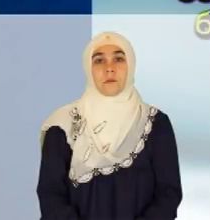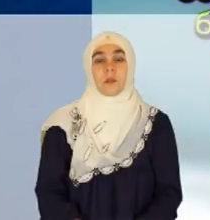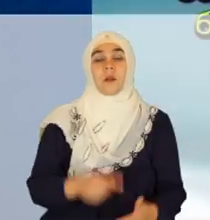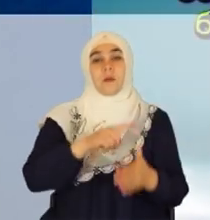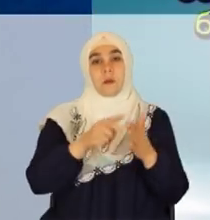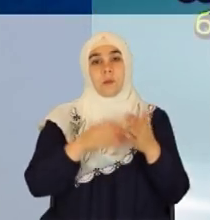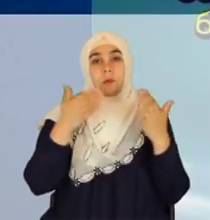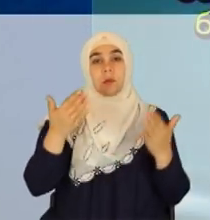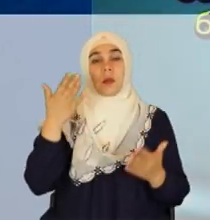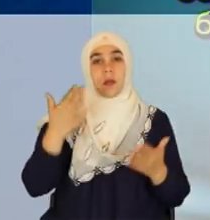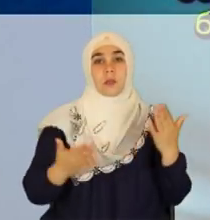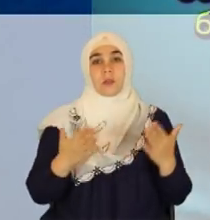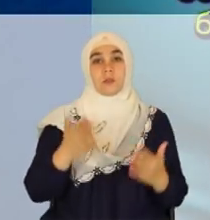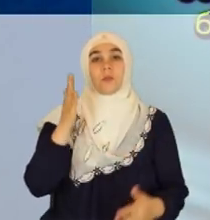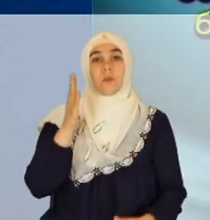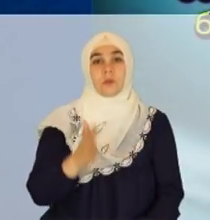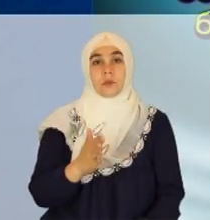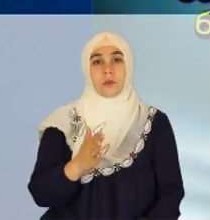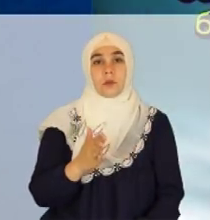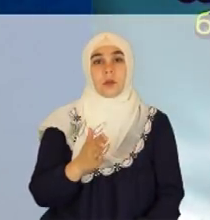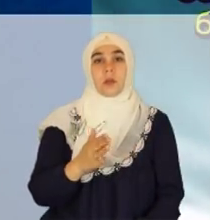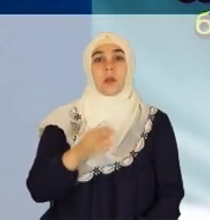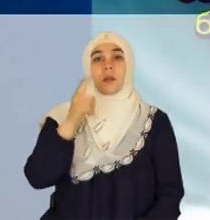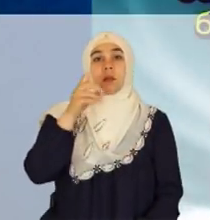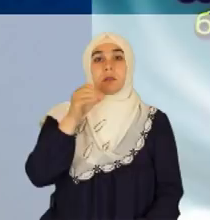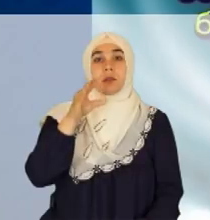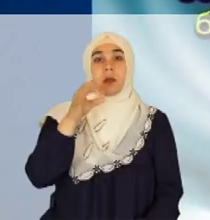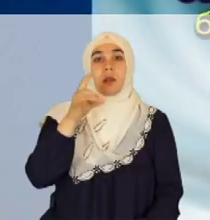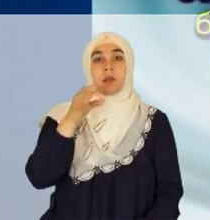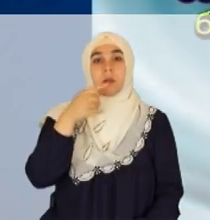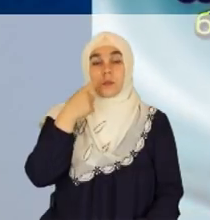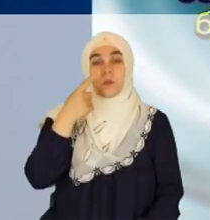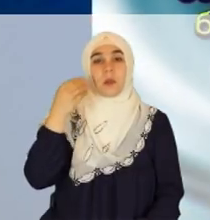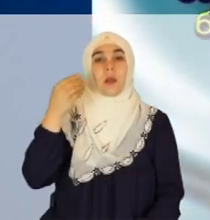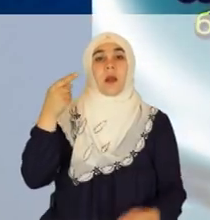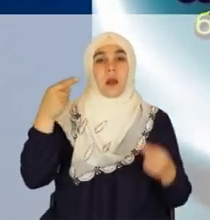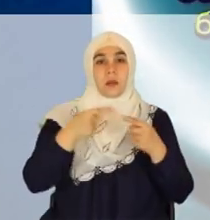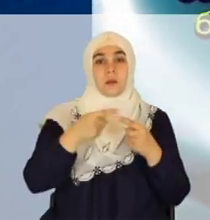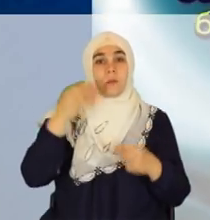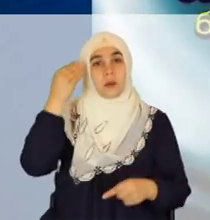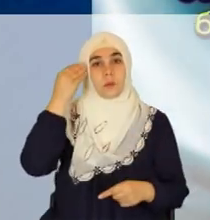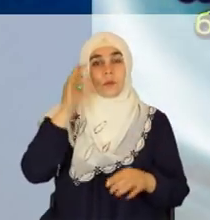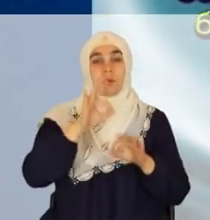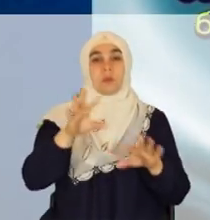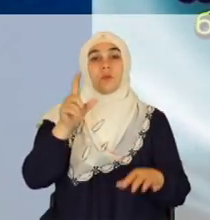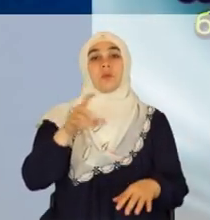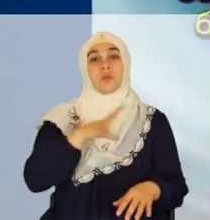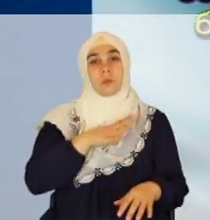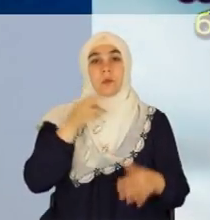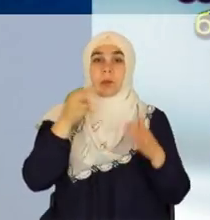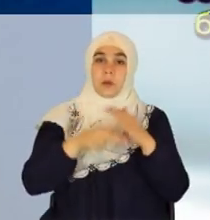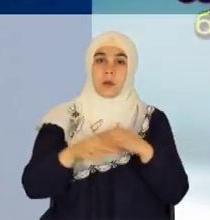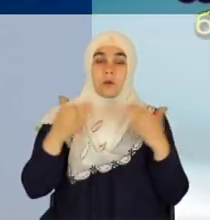Savol. Agar iloji bo'lsa, Xizr alayhissalom haqida aniq ma'lumot bersangiz. U kishi